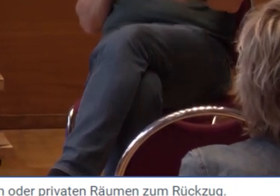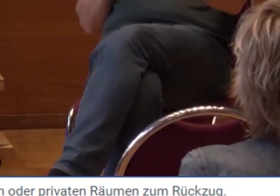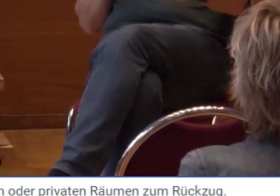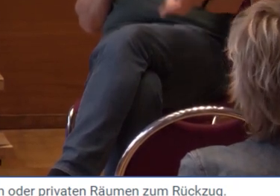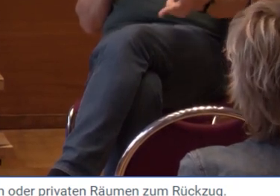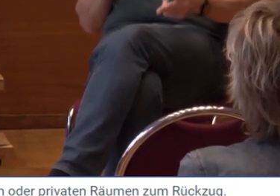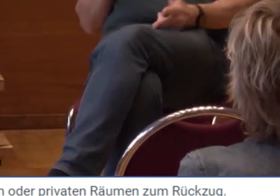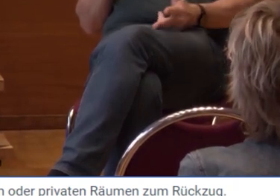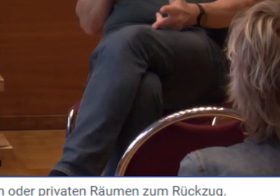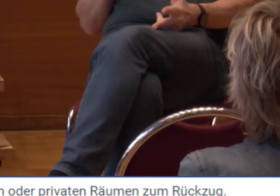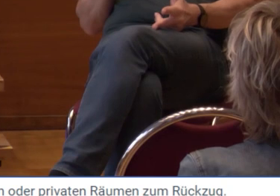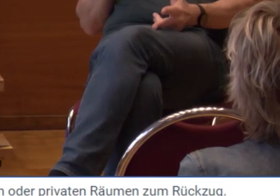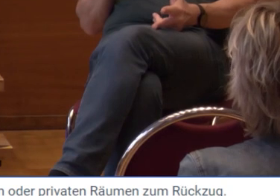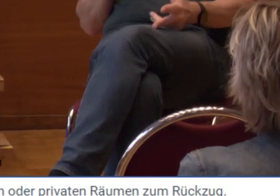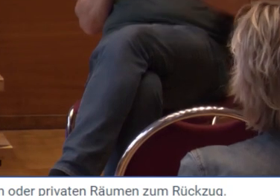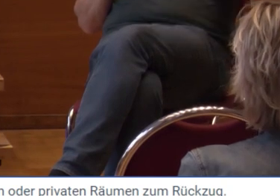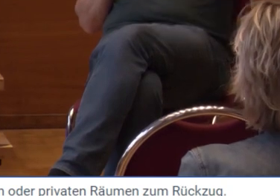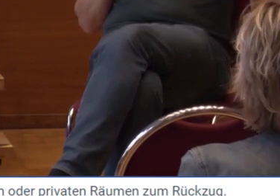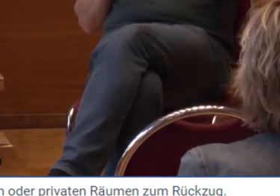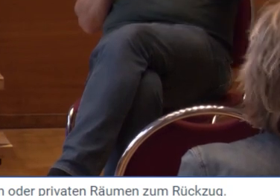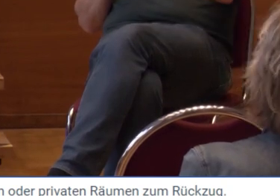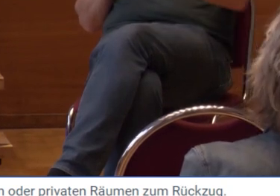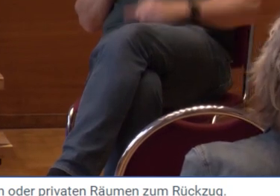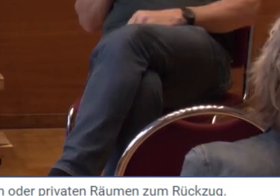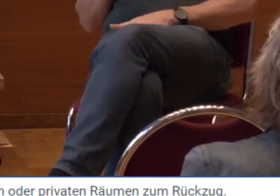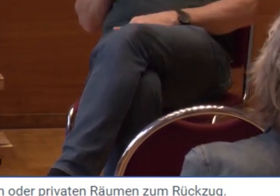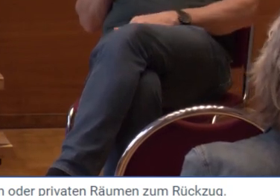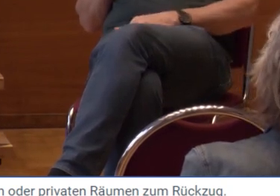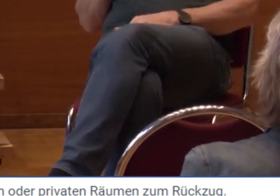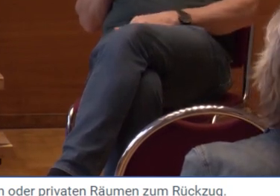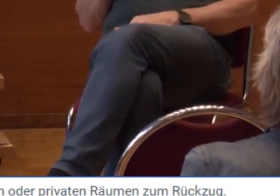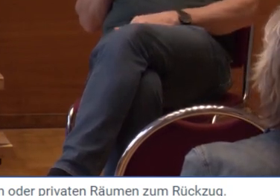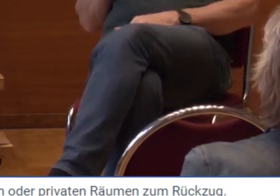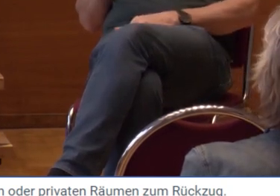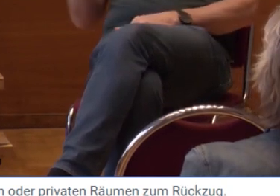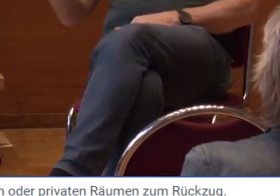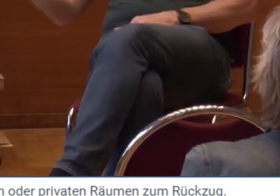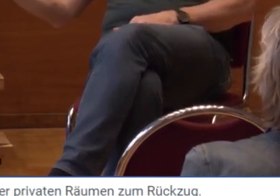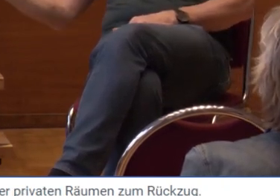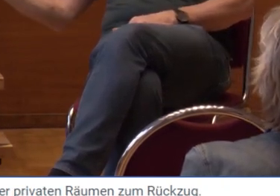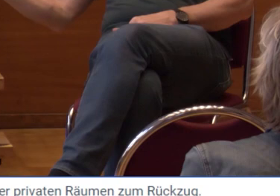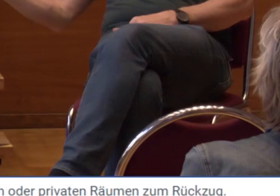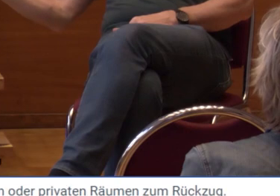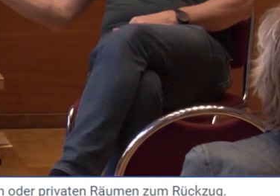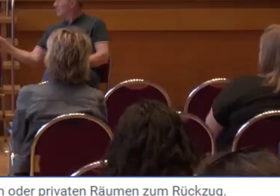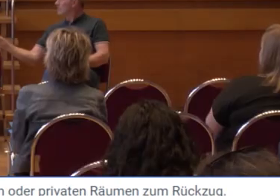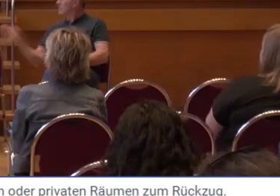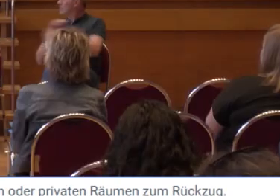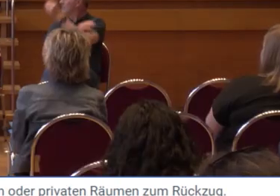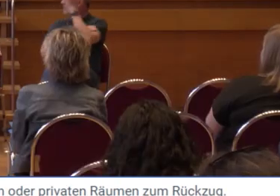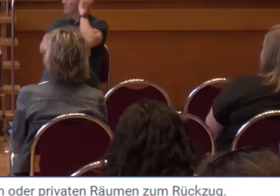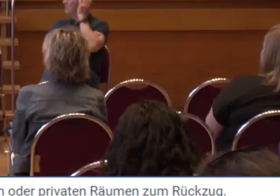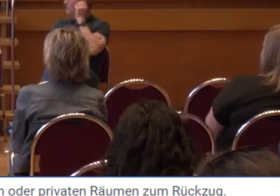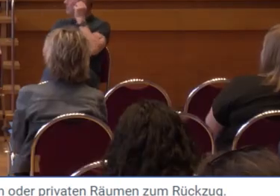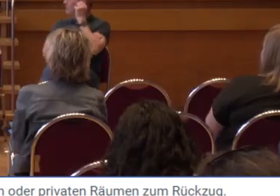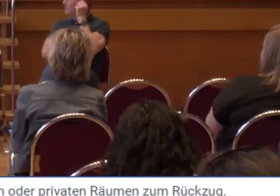rechtliche leistungsrechtliche Grundlagen und super Grundlinien der Zusammenarbeit was ich frag mal